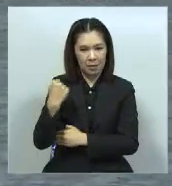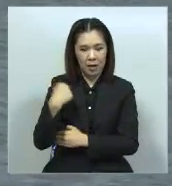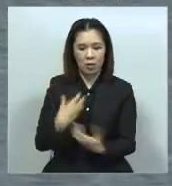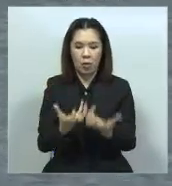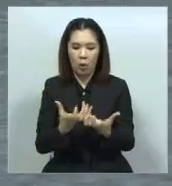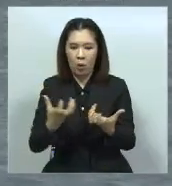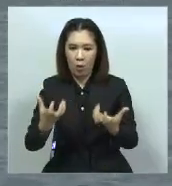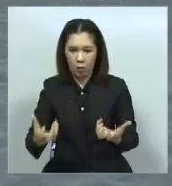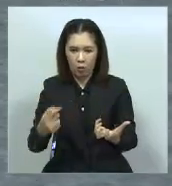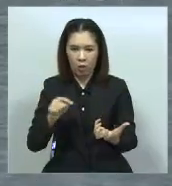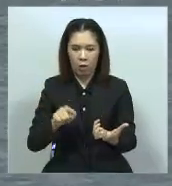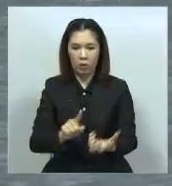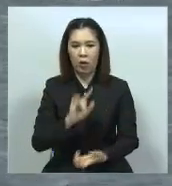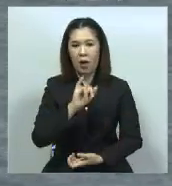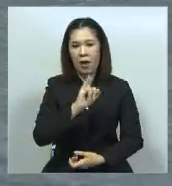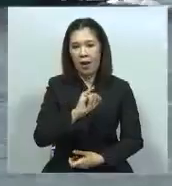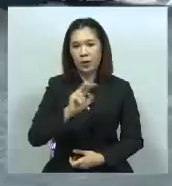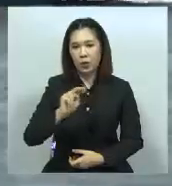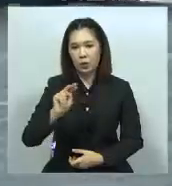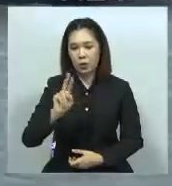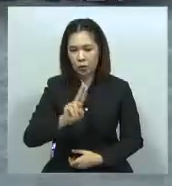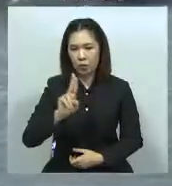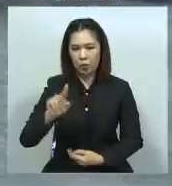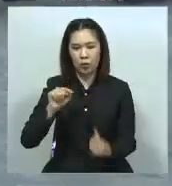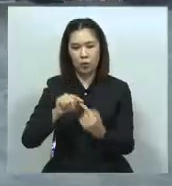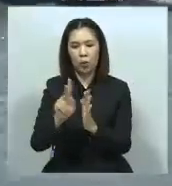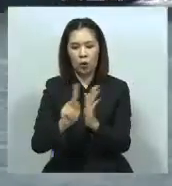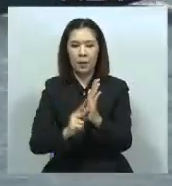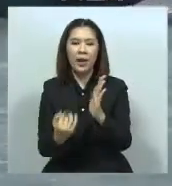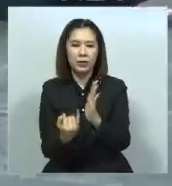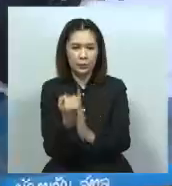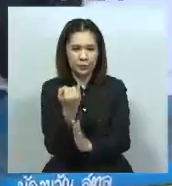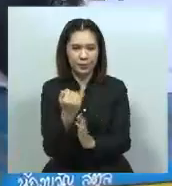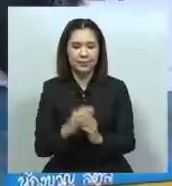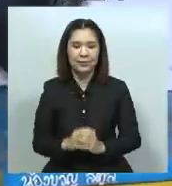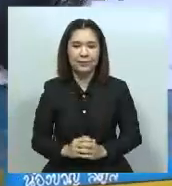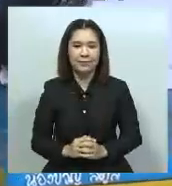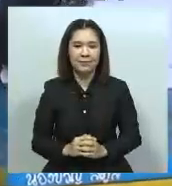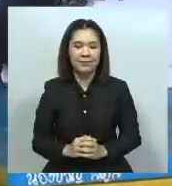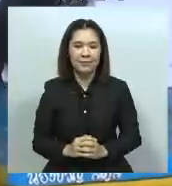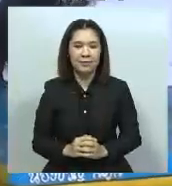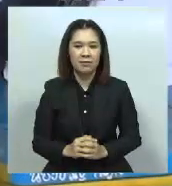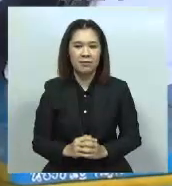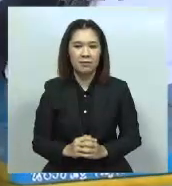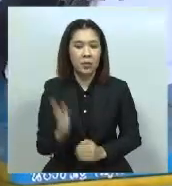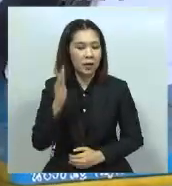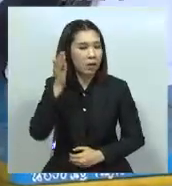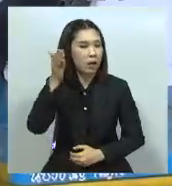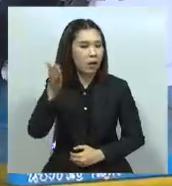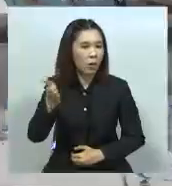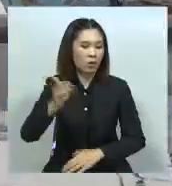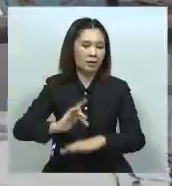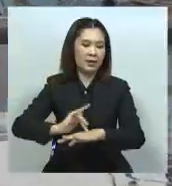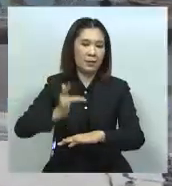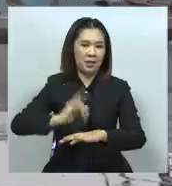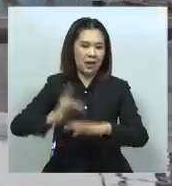ไทยปลอด IUU หรือว่าทำประมงอย่างถูกต้องตามกฎหมายแน่นอนนะครับ คุณผู้ชมครับในอนาคตหากทรัพยากรธรรมชาติทาง